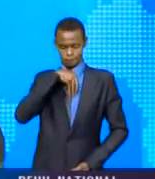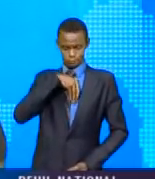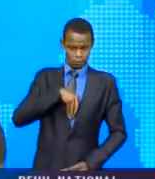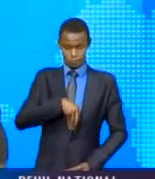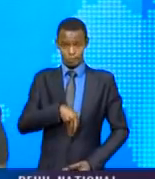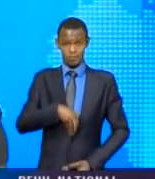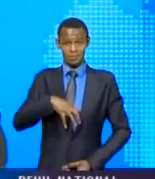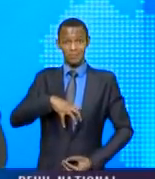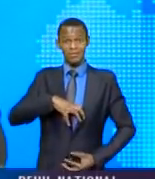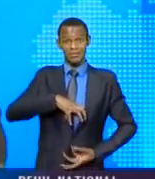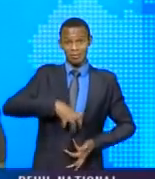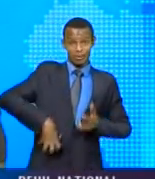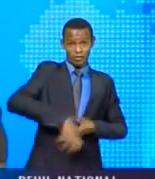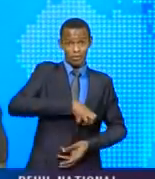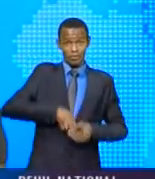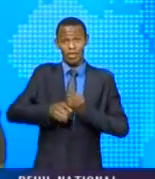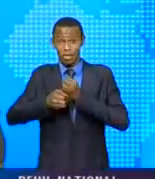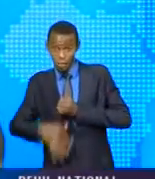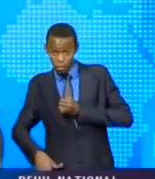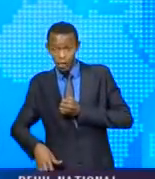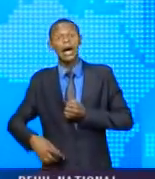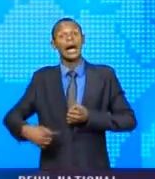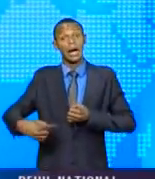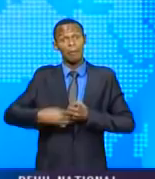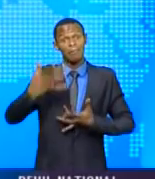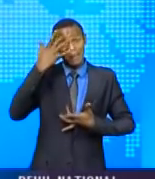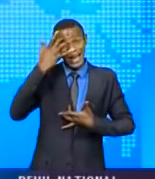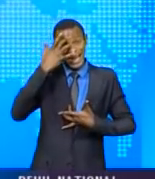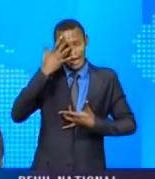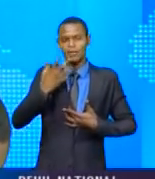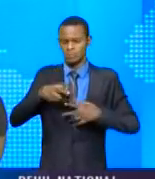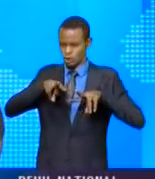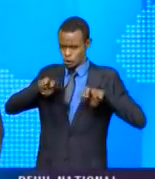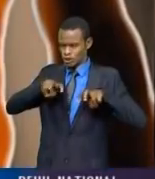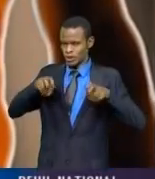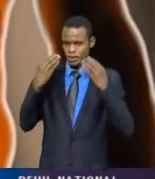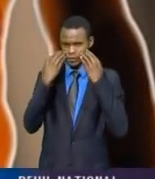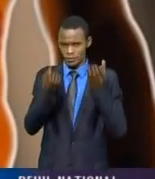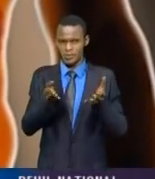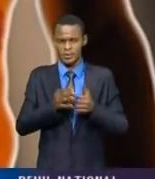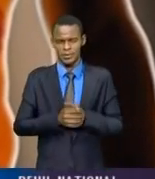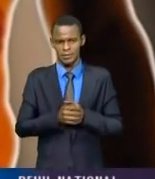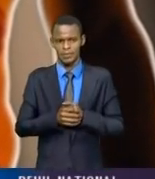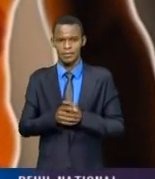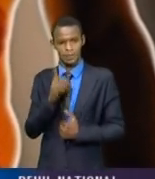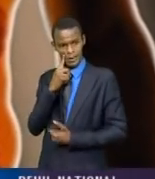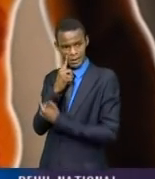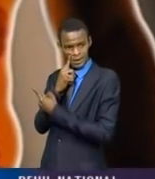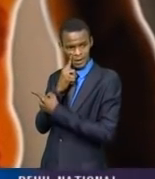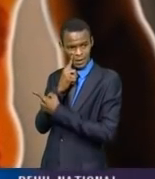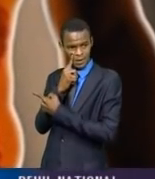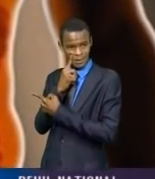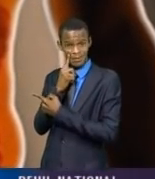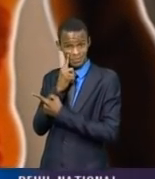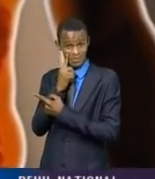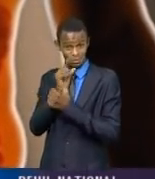une campagne des diagnostics gratuits à un décès maladie suivez ce sont des pathologies fréquentes sous les tropiques